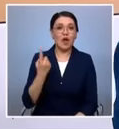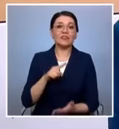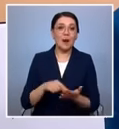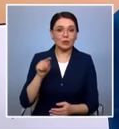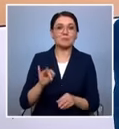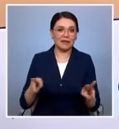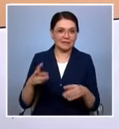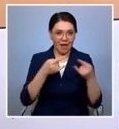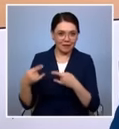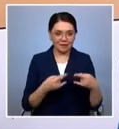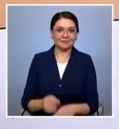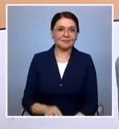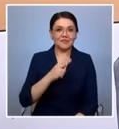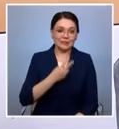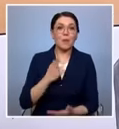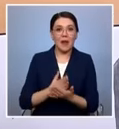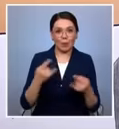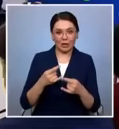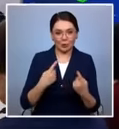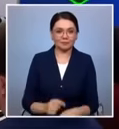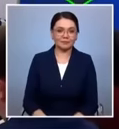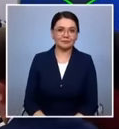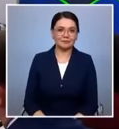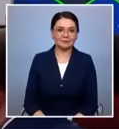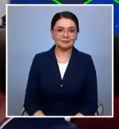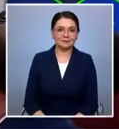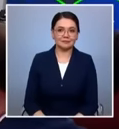Хабирова неправильным делом назвал. Хабиров не варвар.